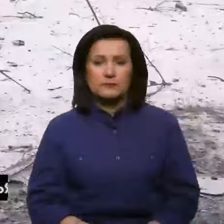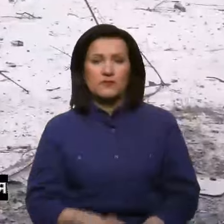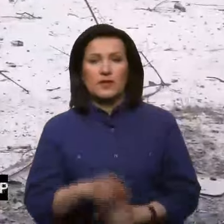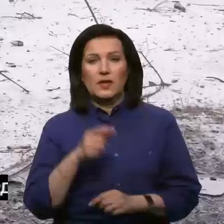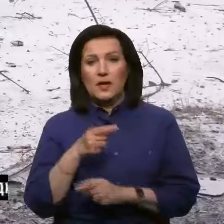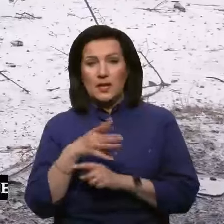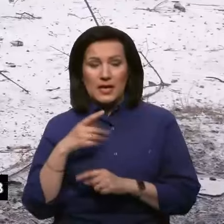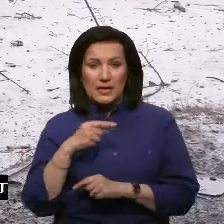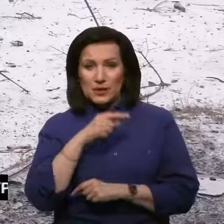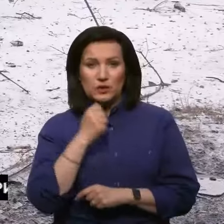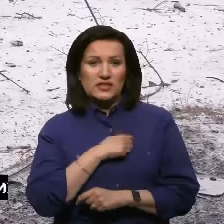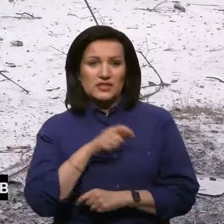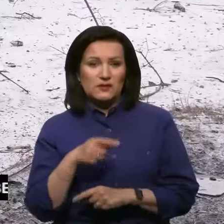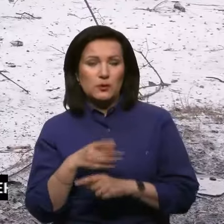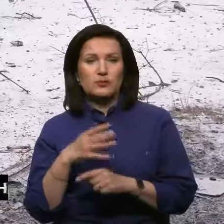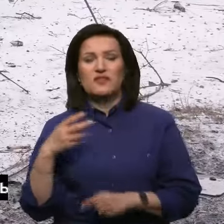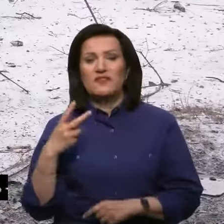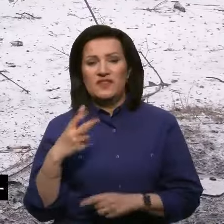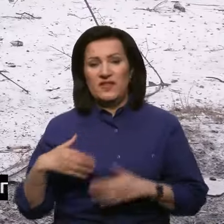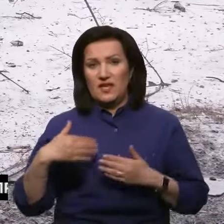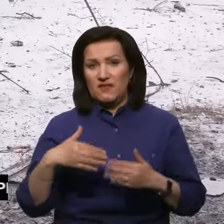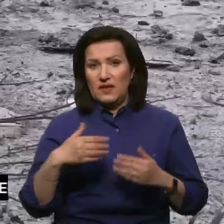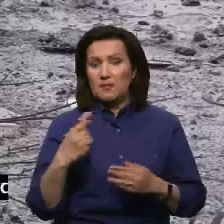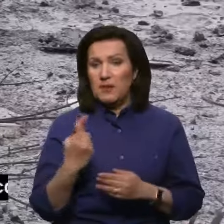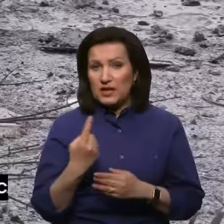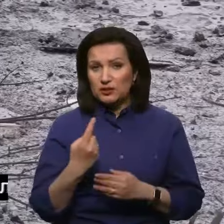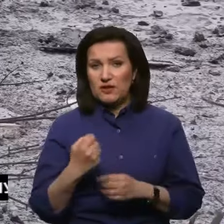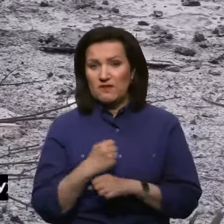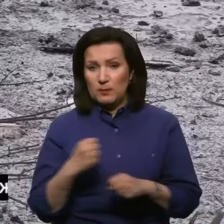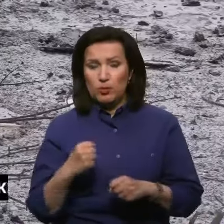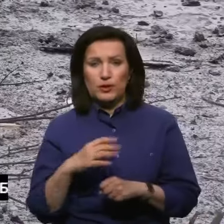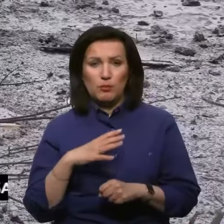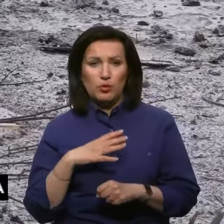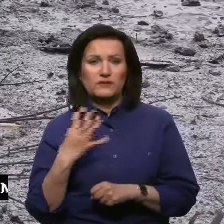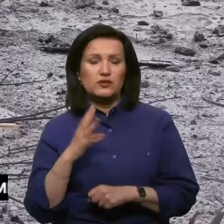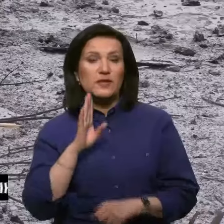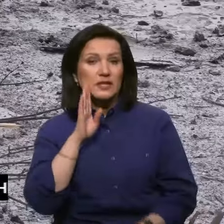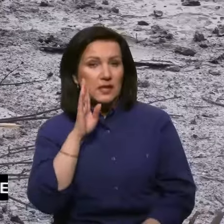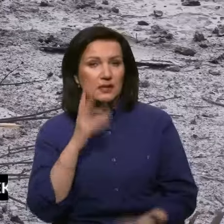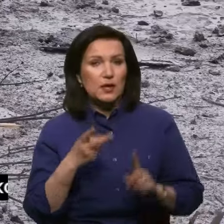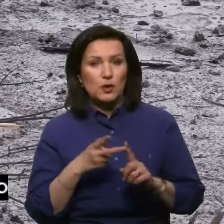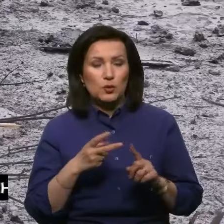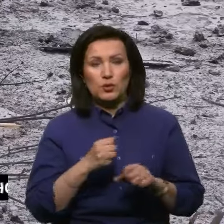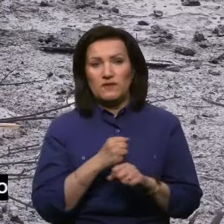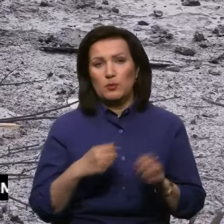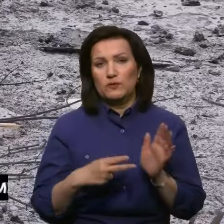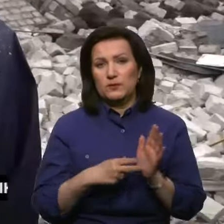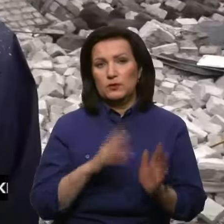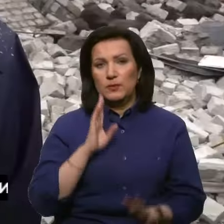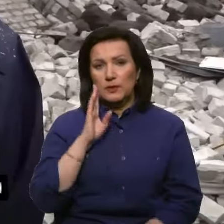Ракети по Харкову російські військові запустили у дві хвилі. Перша серія вибухів пролунала о 4-й ранку, друга – о